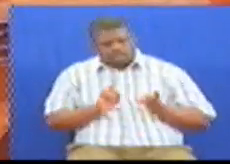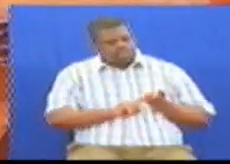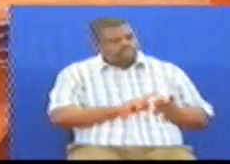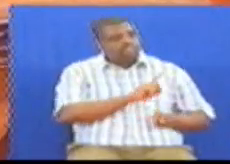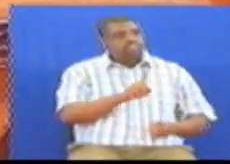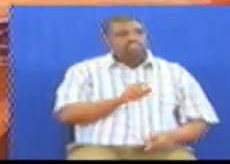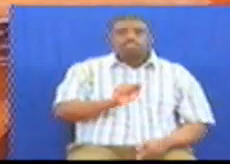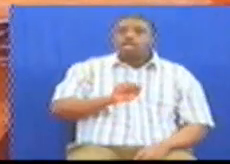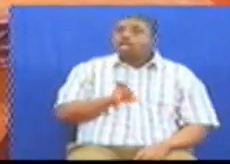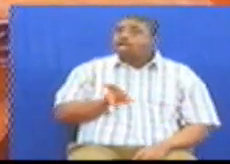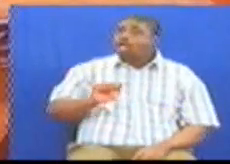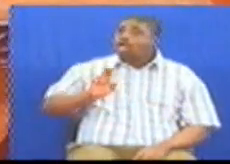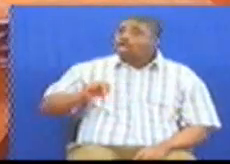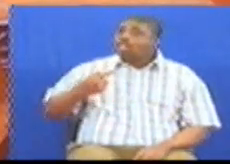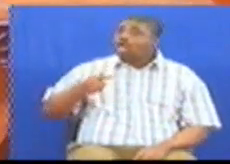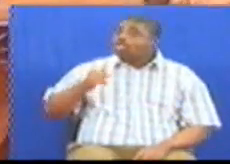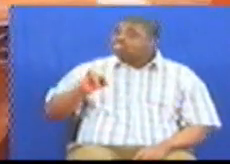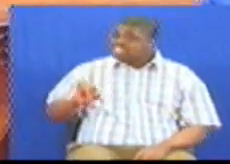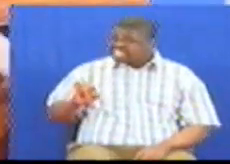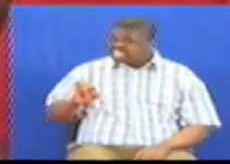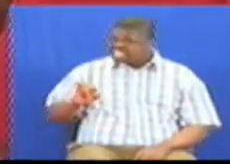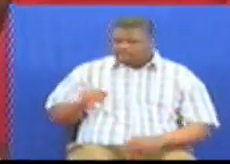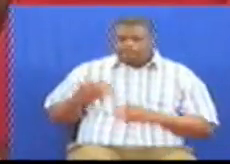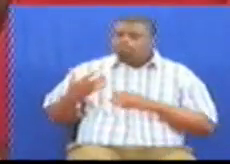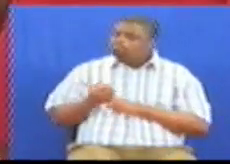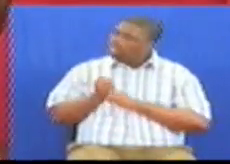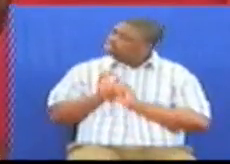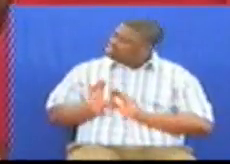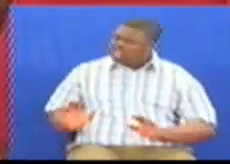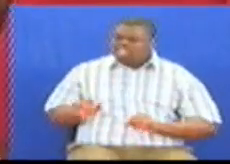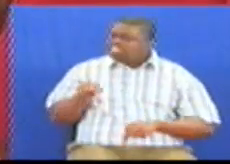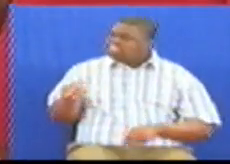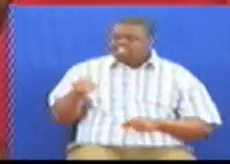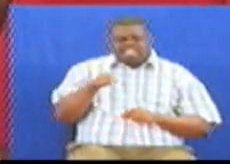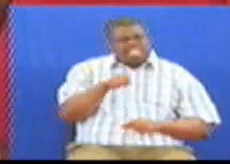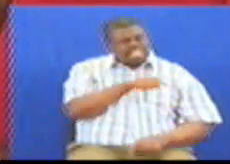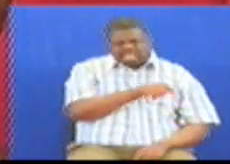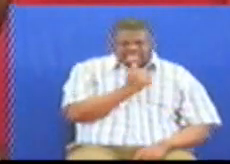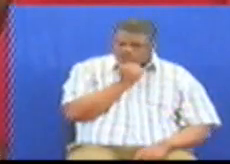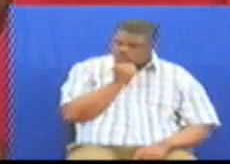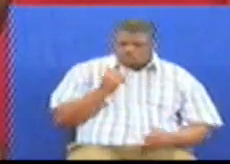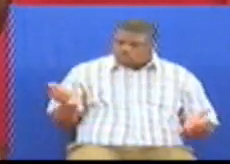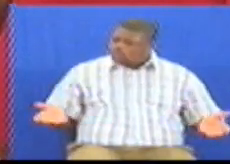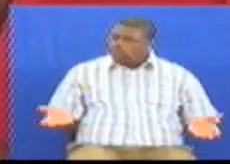zahanati. Ni vitu ambavyo vimeleta maendeleo tofauti makubwa sana na Mtumbo.